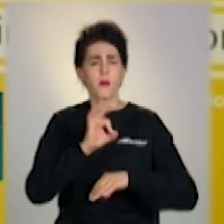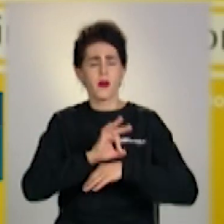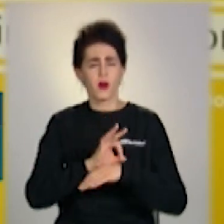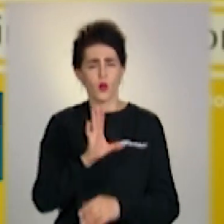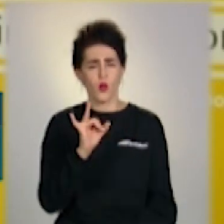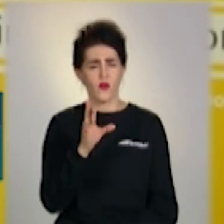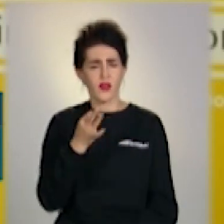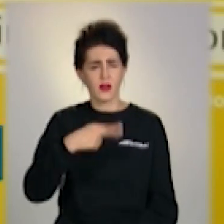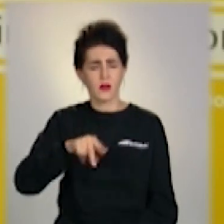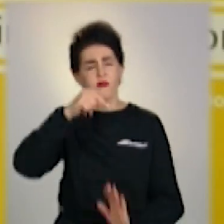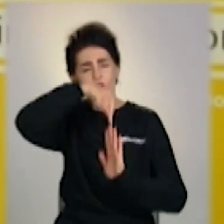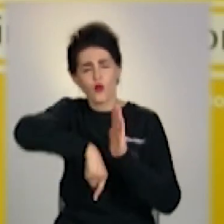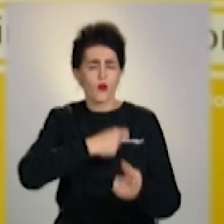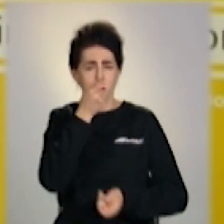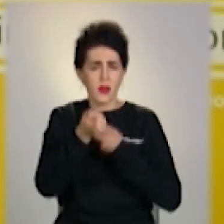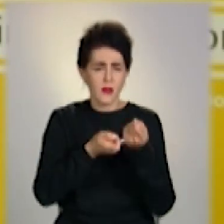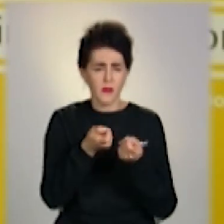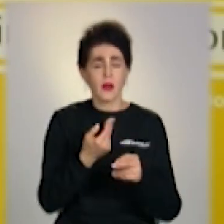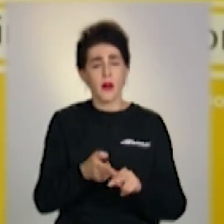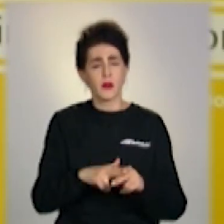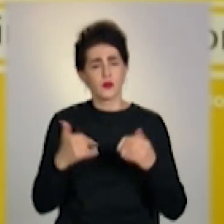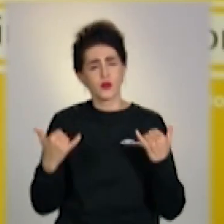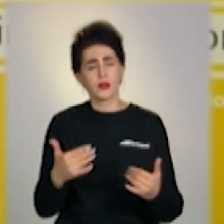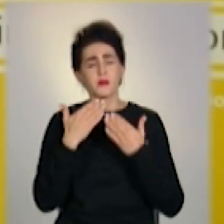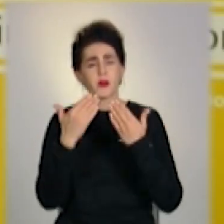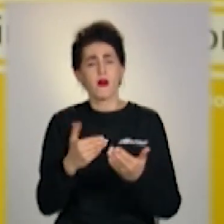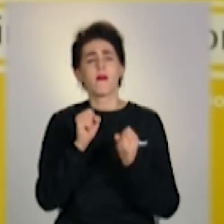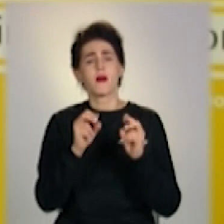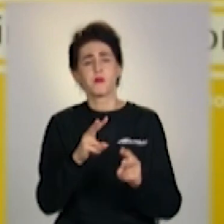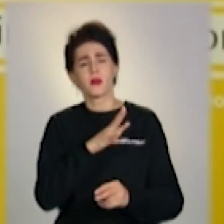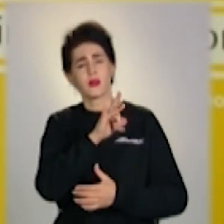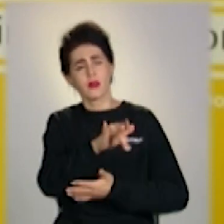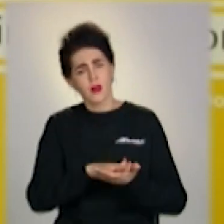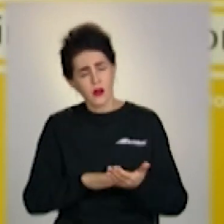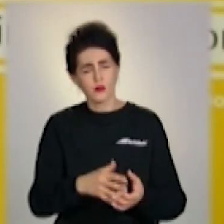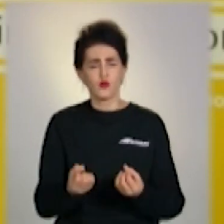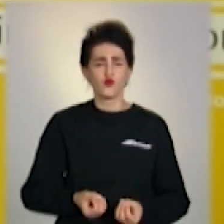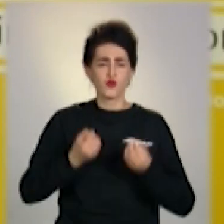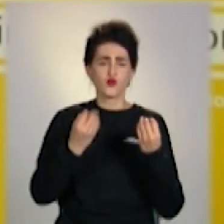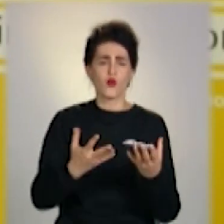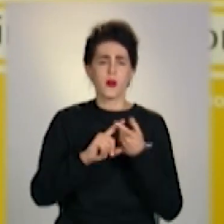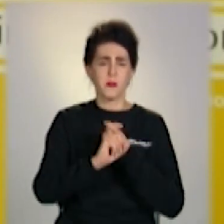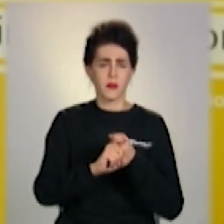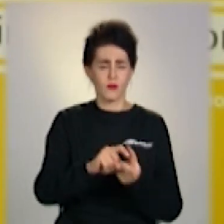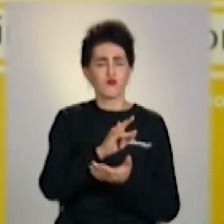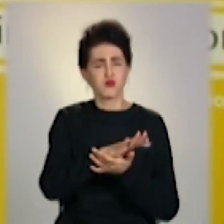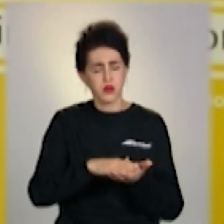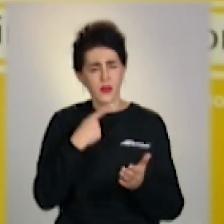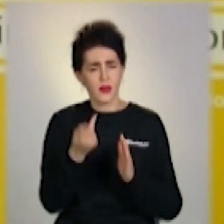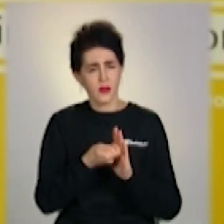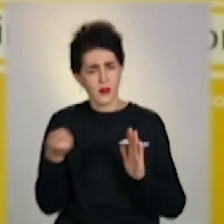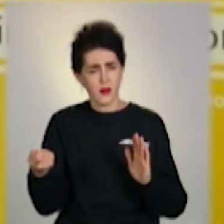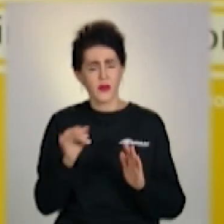то зараз людей більше цікавлять прогнози про те, скільки триватиме пандемія та